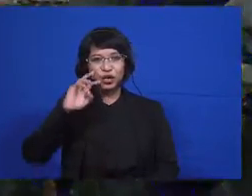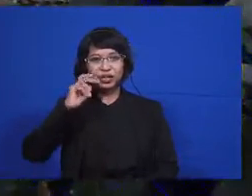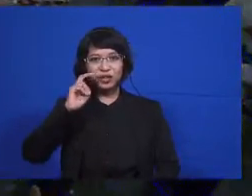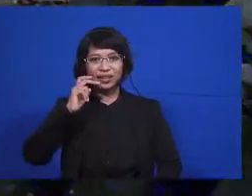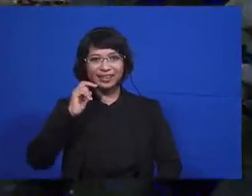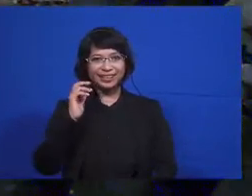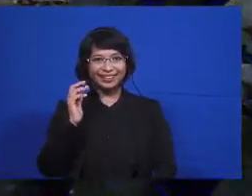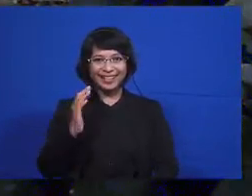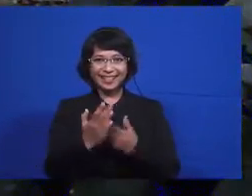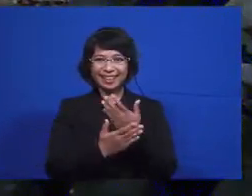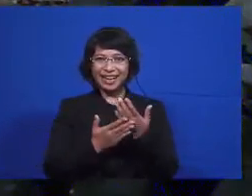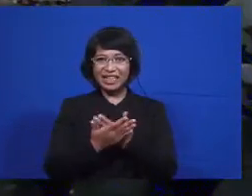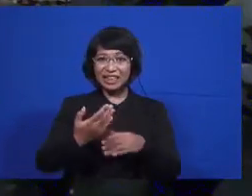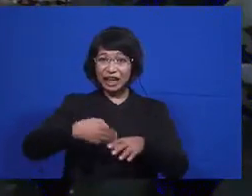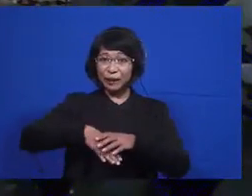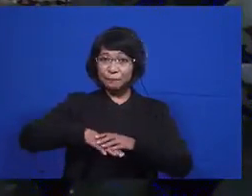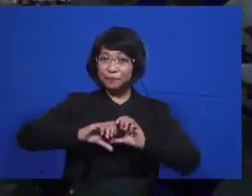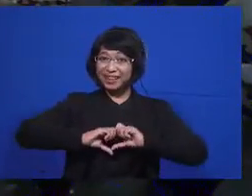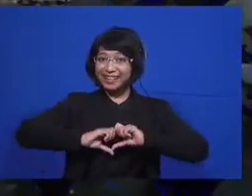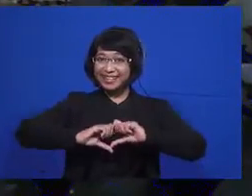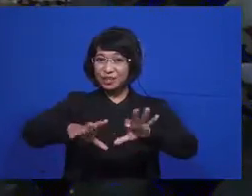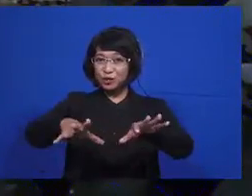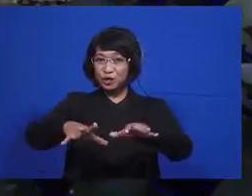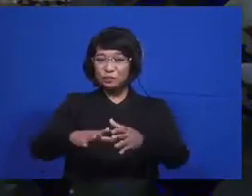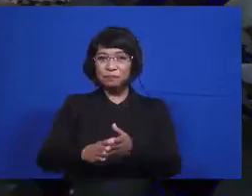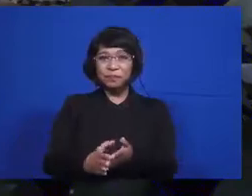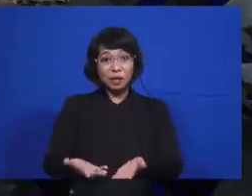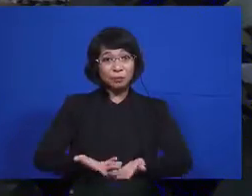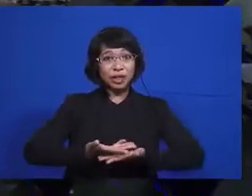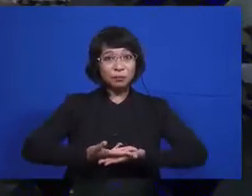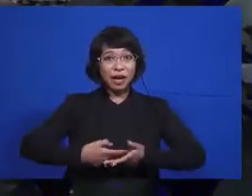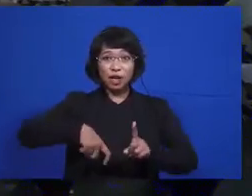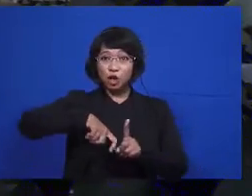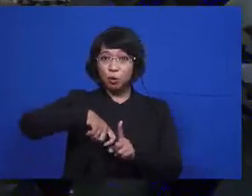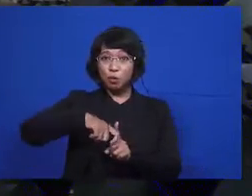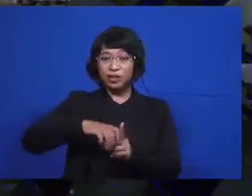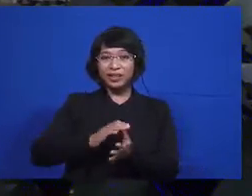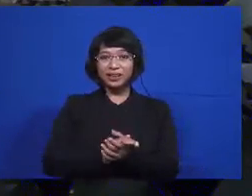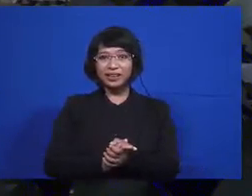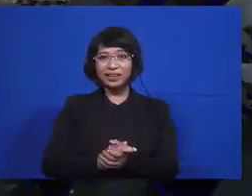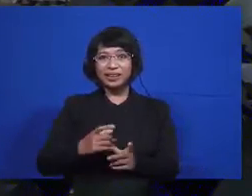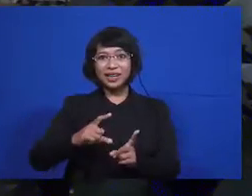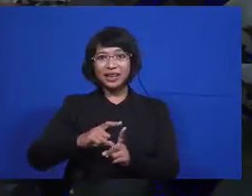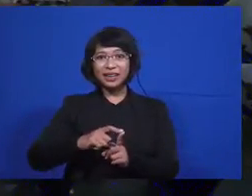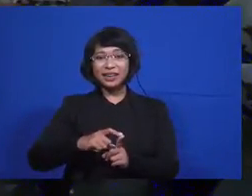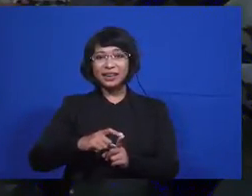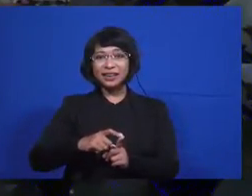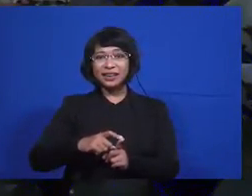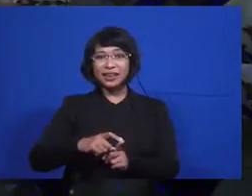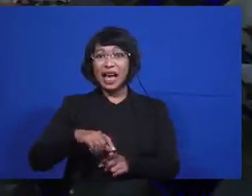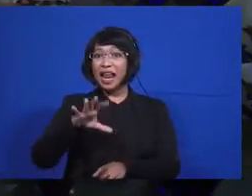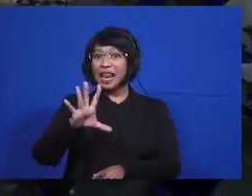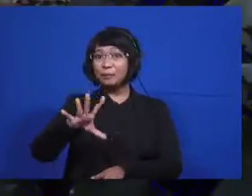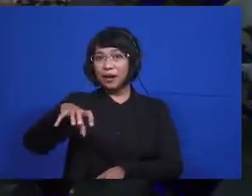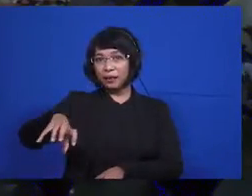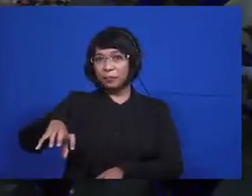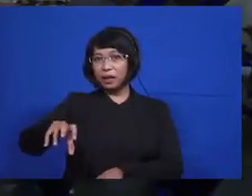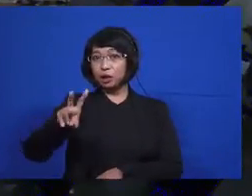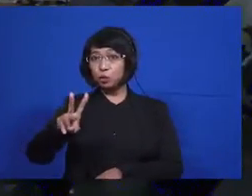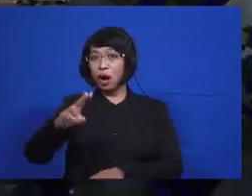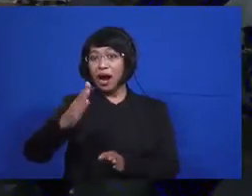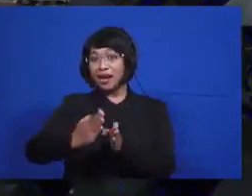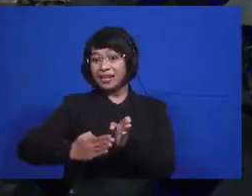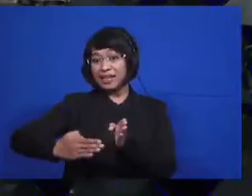Saudara-saudari yang terkasih dalam Kristus, penerimaan komuni akan dilayani di 5 tempat. 2 di